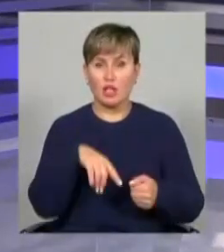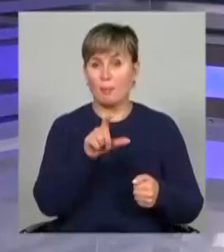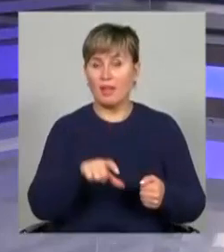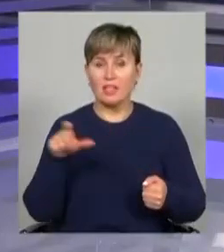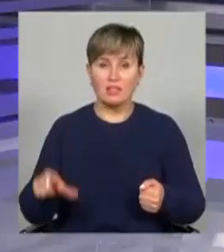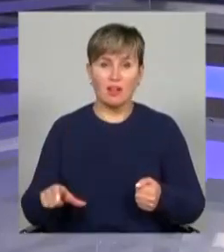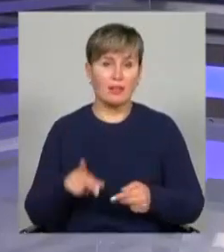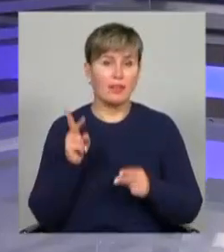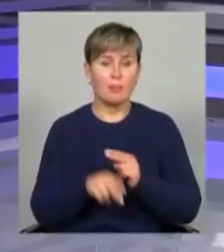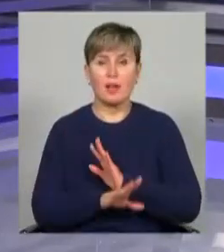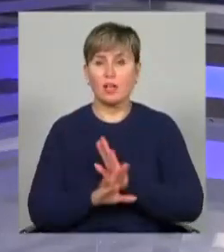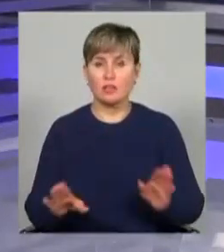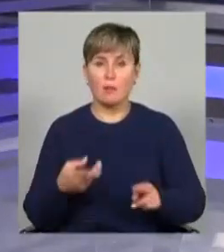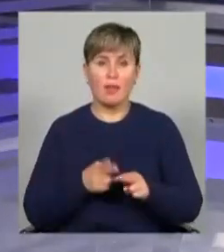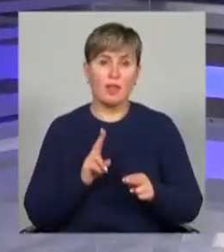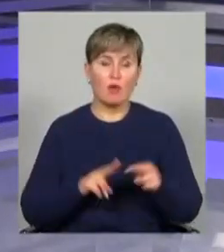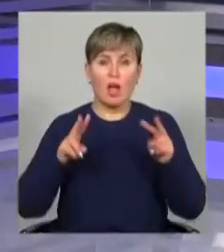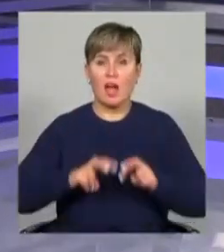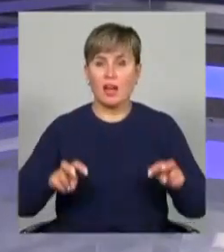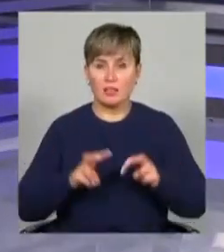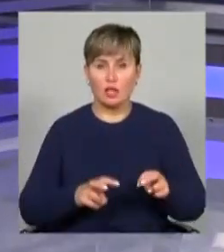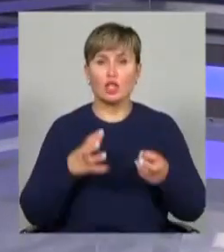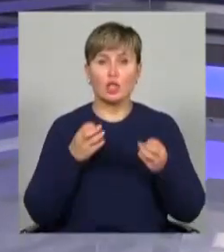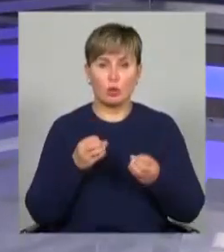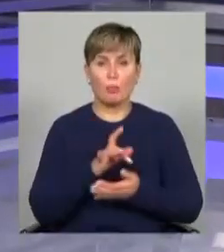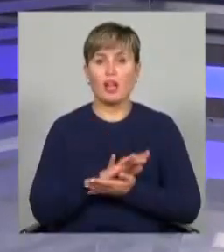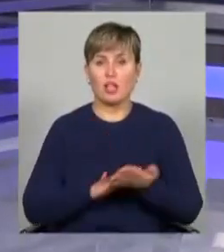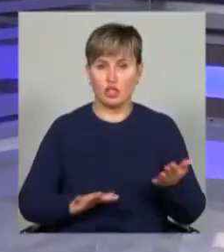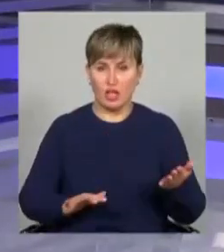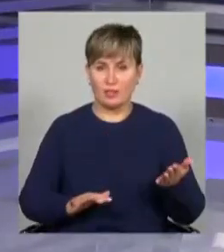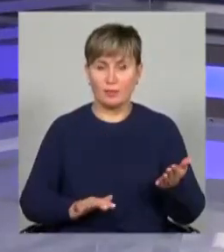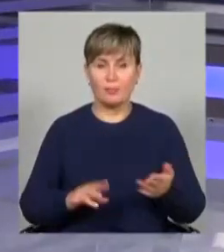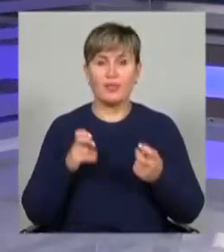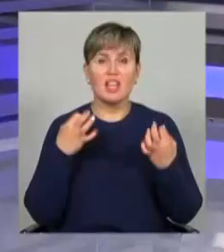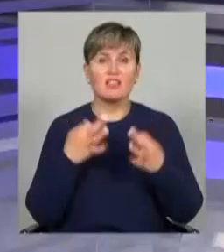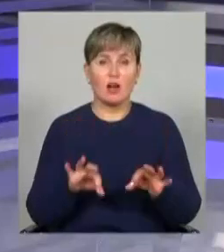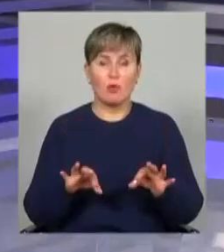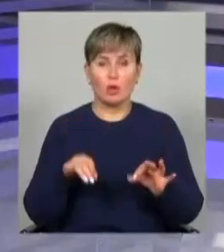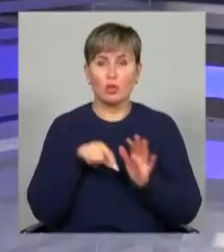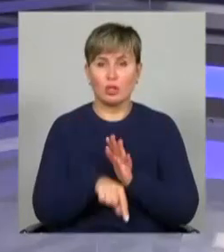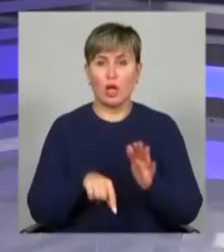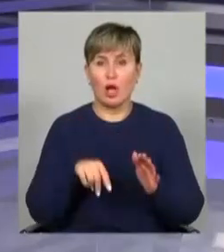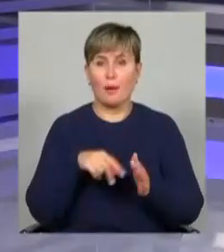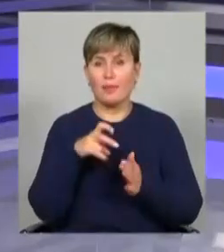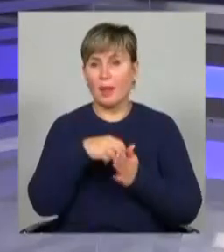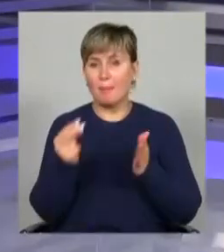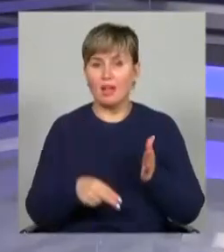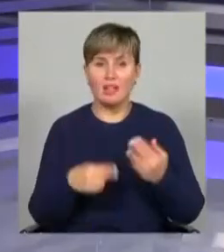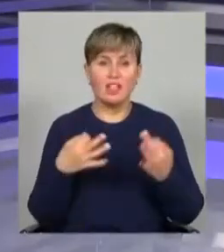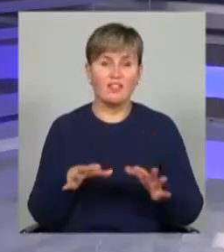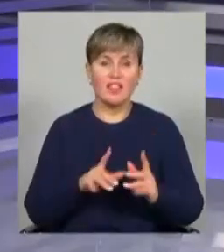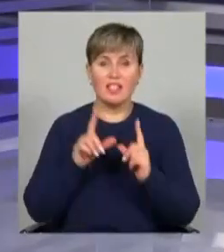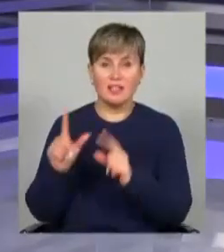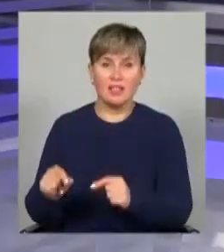подозреваемых не прекращены, поскольку расследование все еще продолжается. На свободе, но под подпиской о невыезде оказался